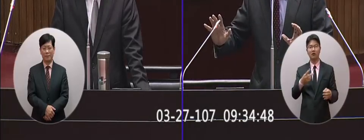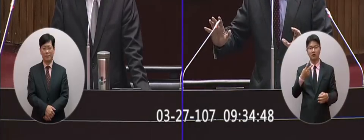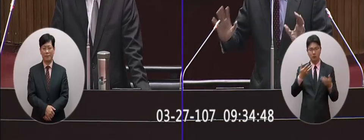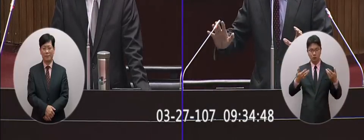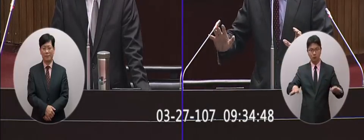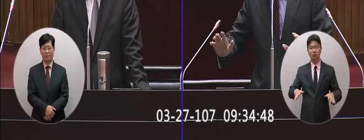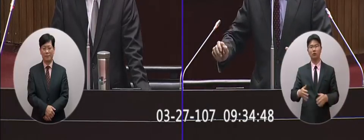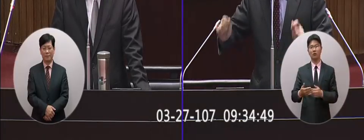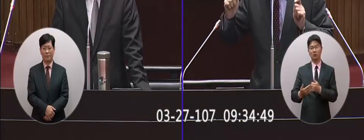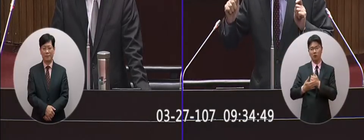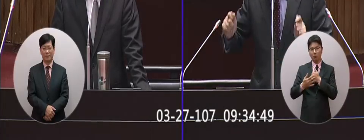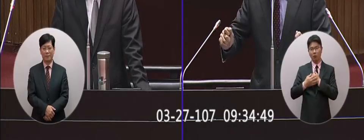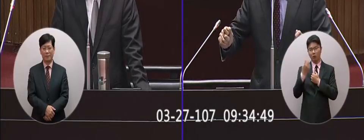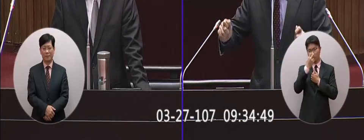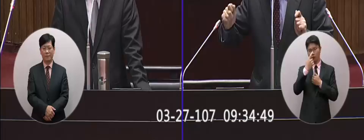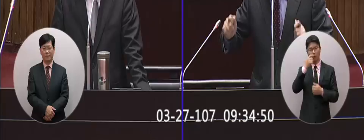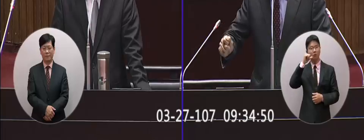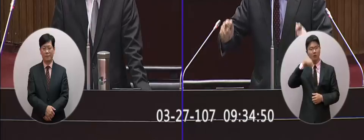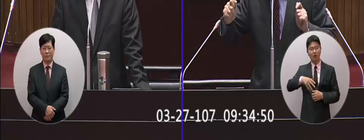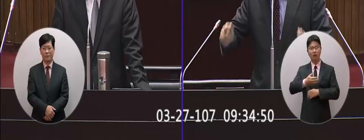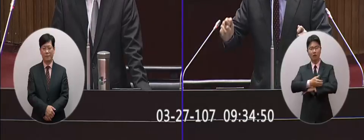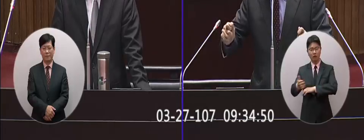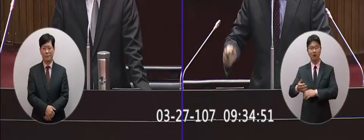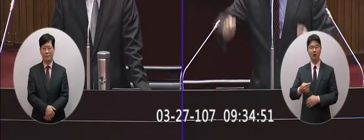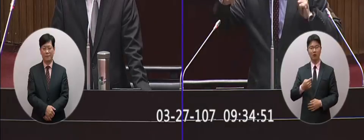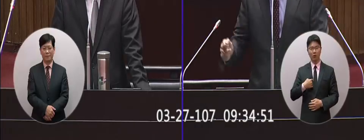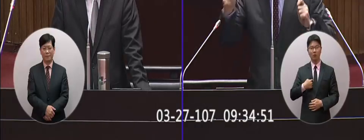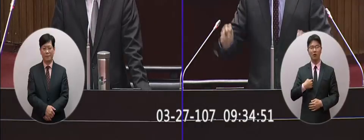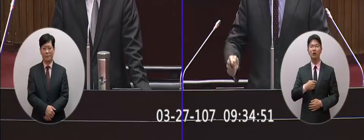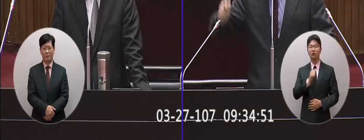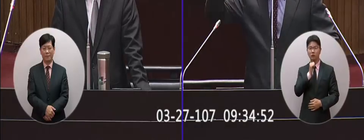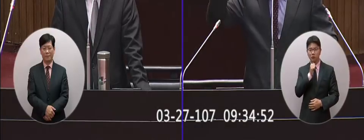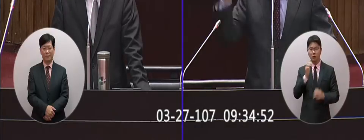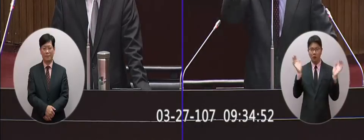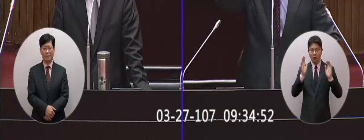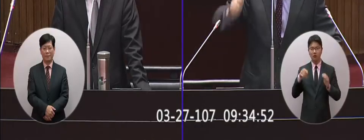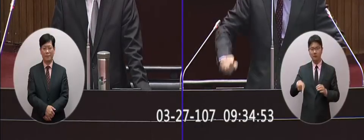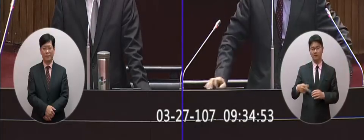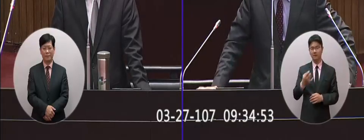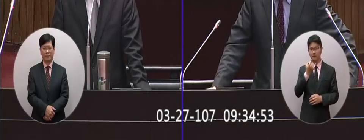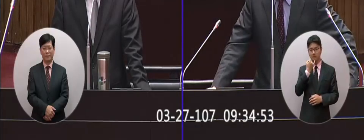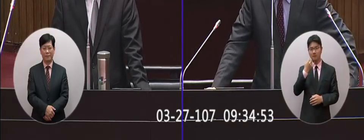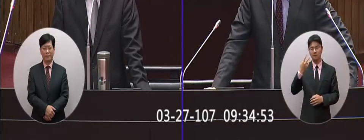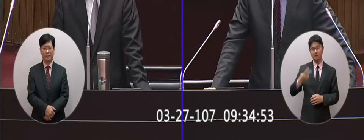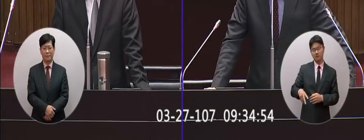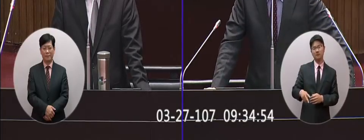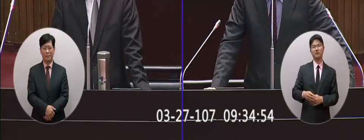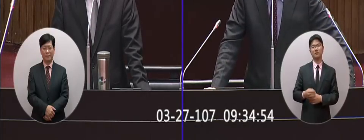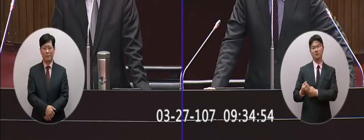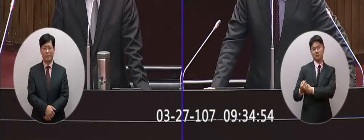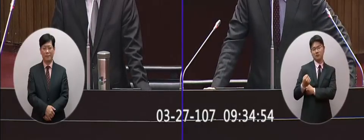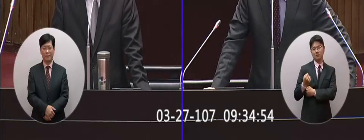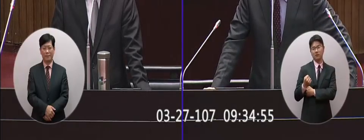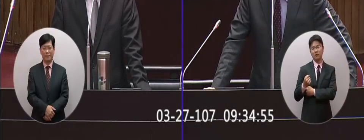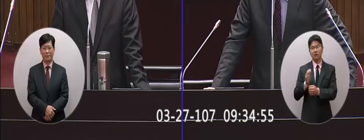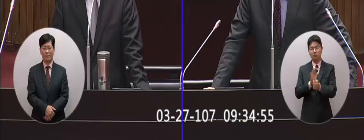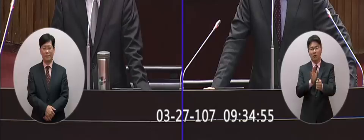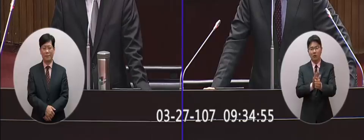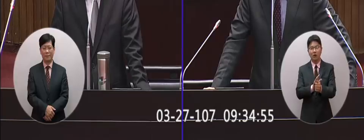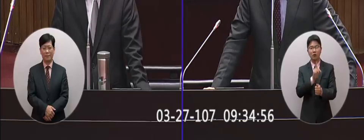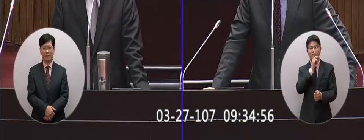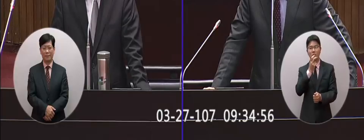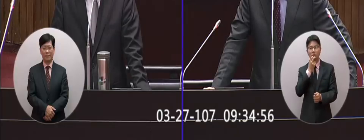照顾苗栗县，让真正努力很穷的孩子在奋斗里面替国家争取了中央的税